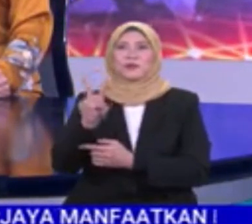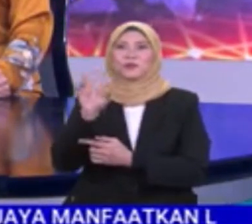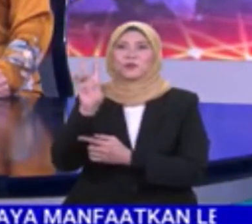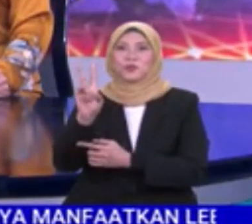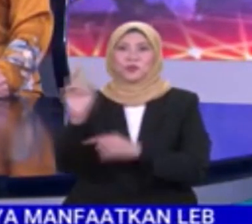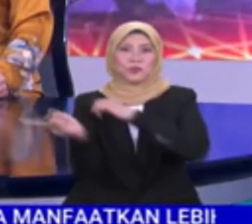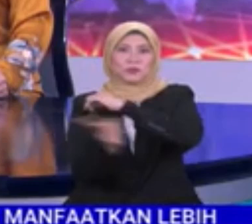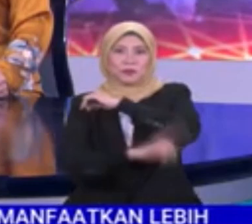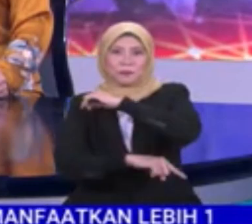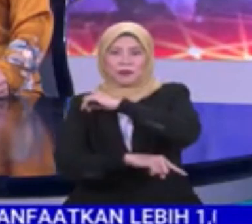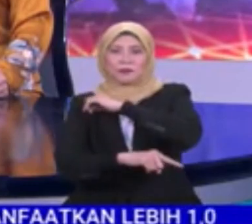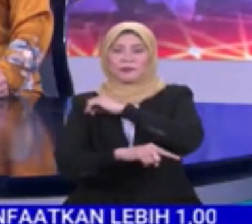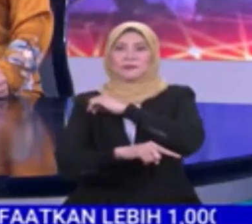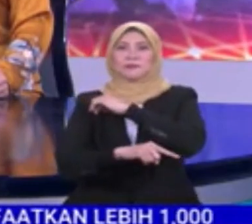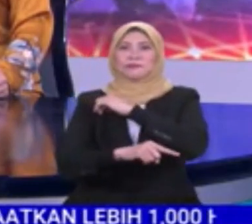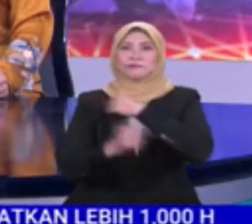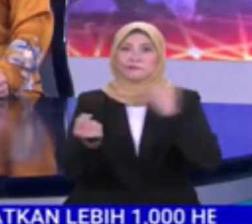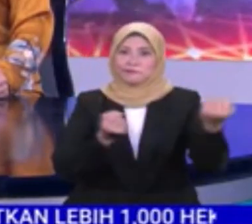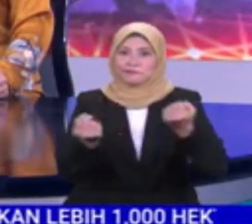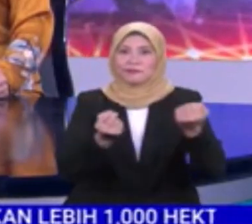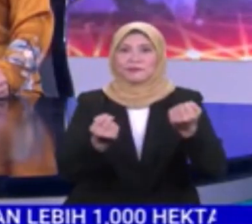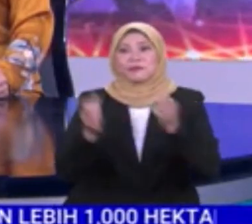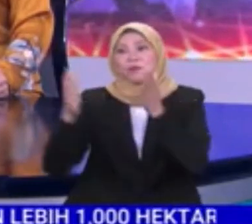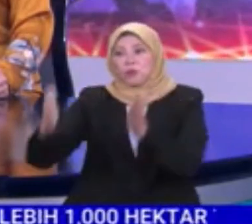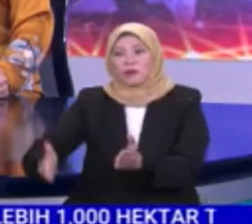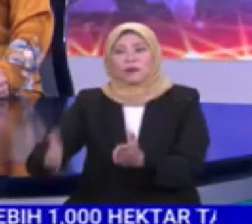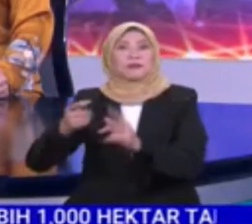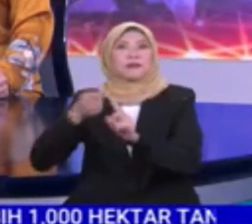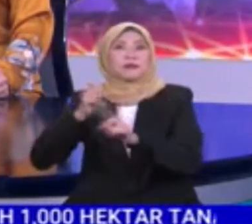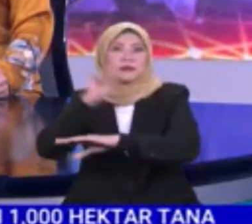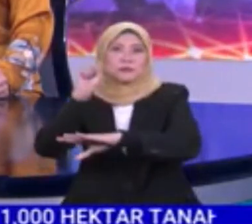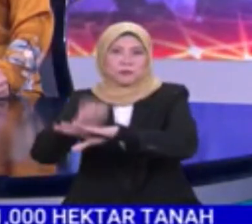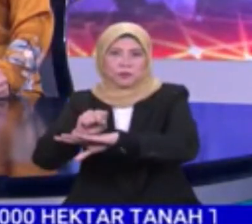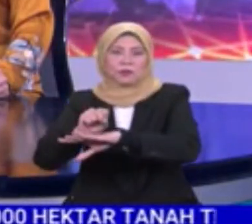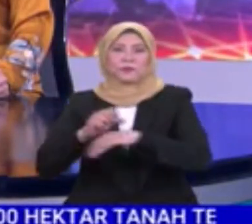143,427 saman trafik terhadap warga Singapura.